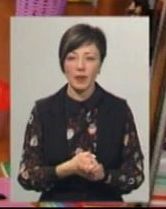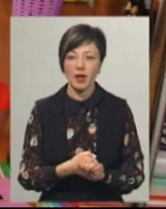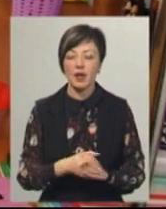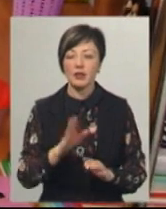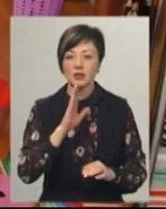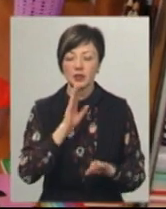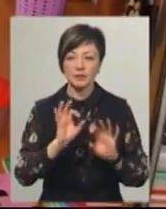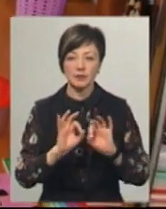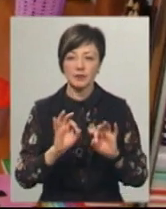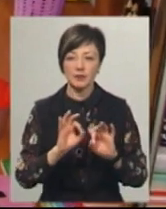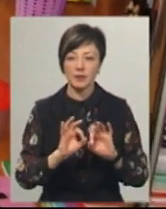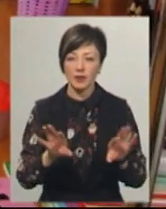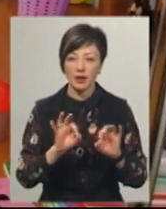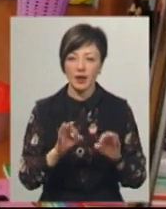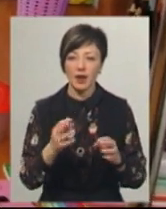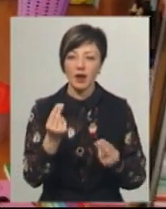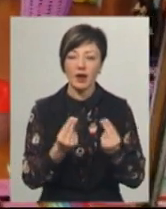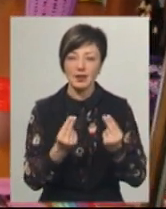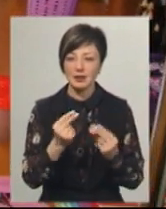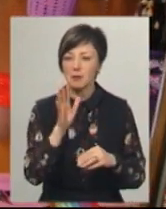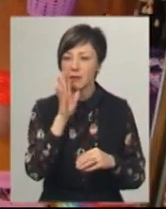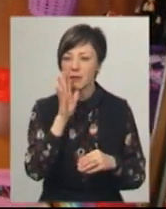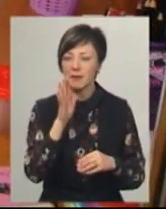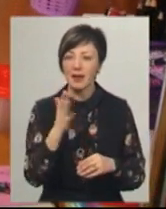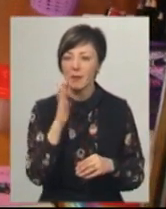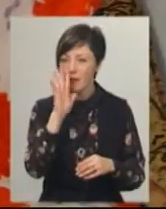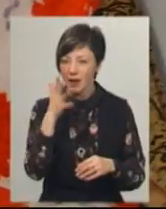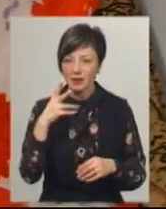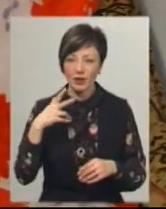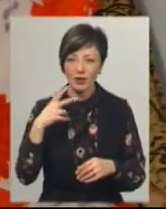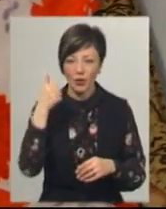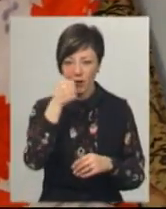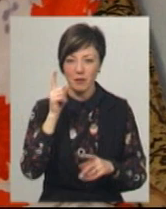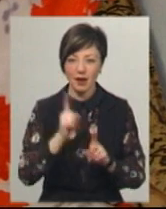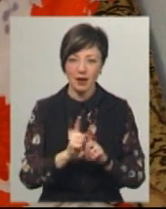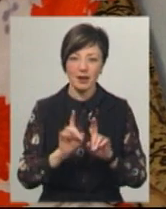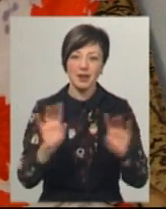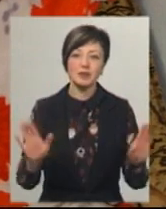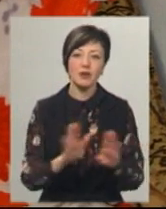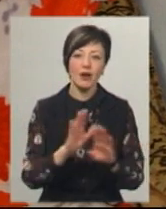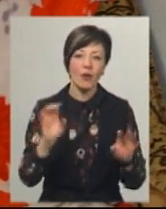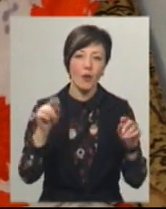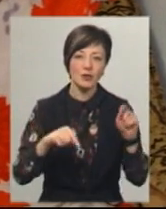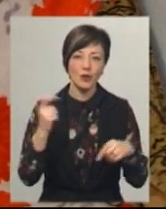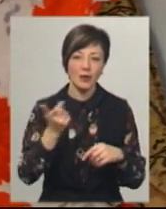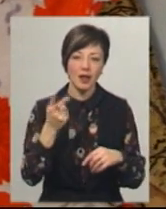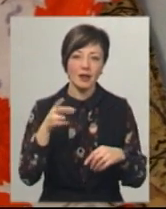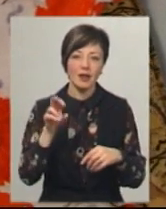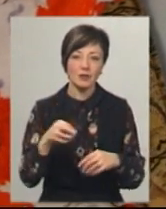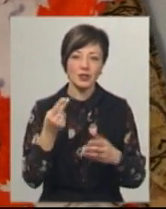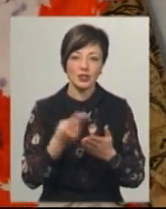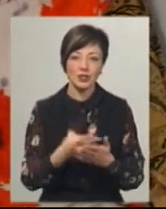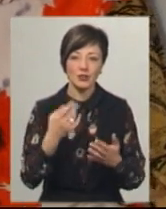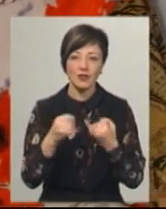Височинська розповідає, любить гратися з п'ятирічним братиком Олегом, танцювати та співати. Осінь, господиня, там лежала